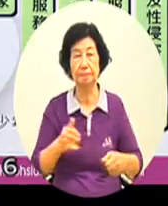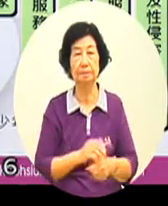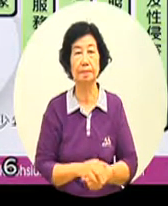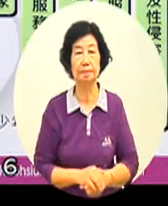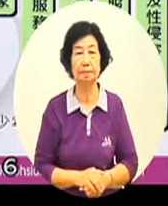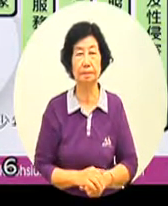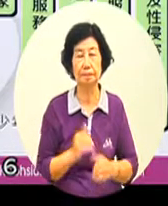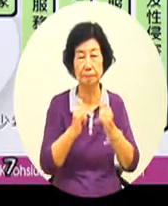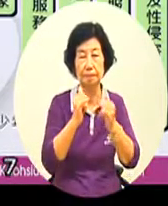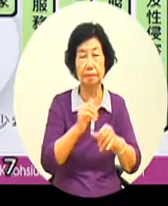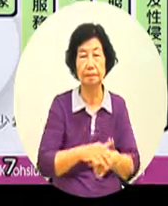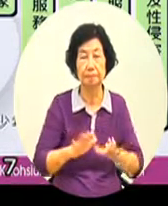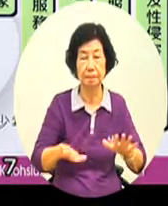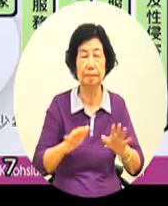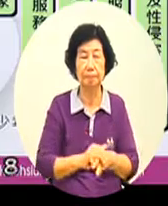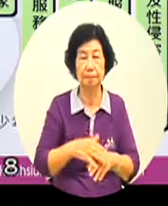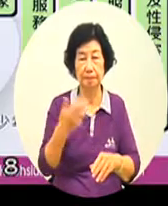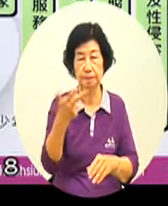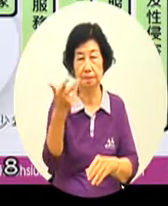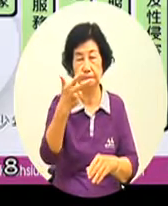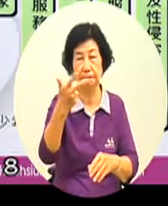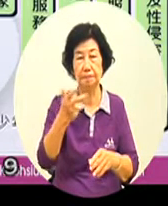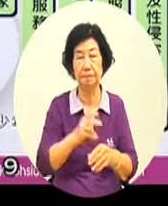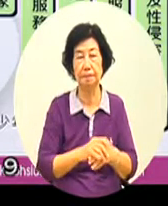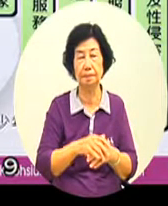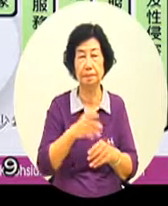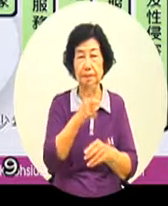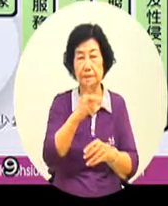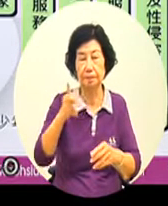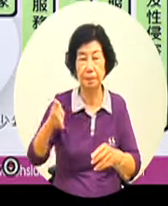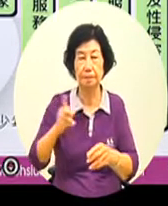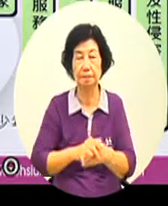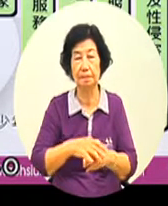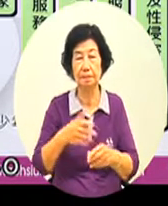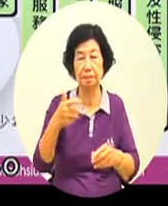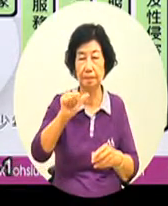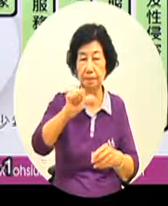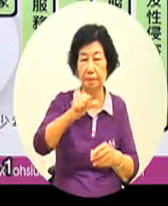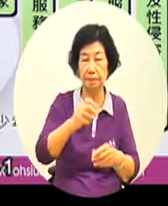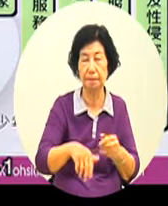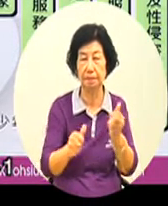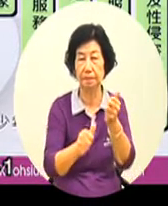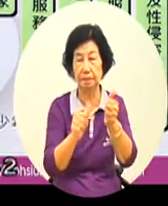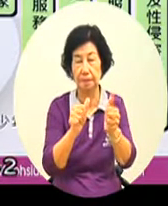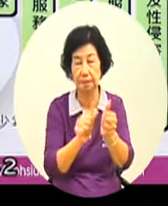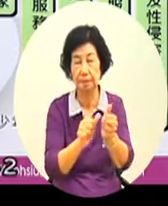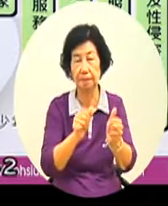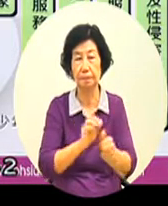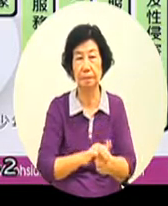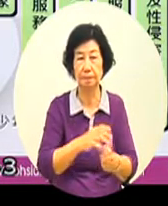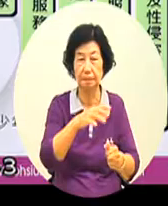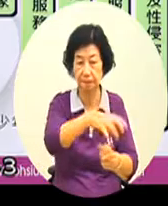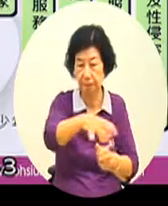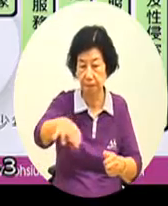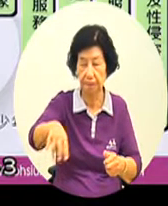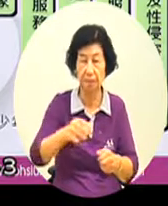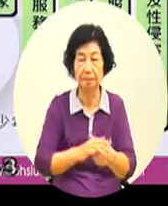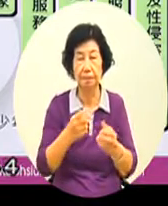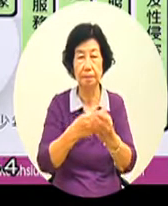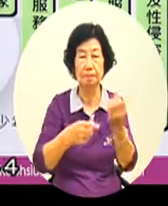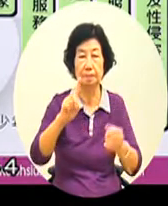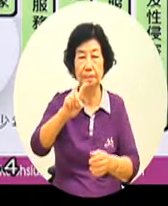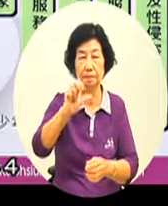社会局目前有七个相关业务科、四个幕僚室、是五个附属单位，以及各地有设置十四个